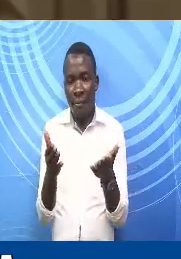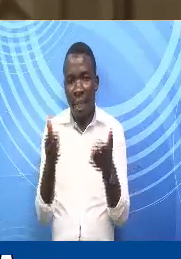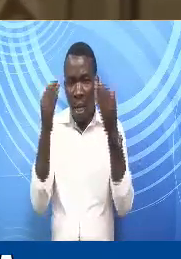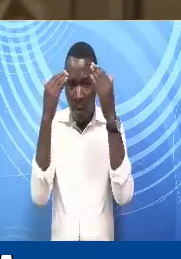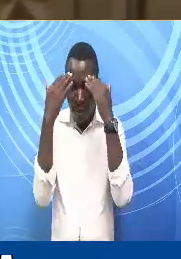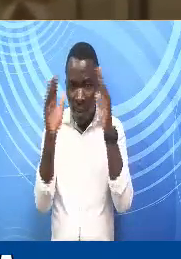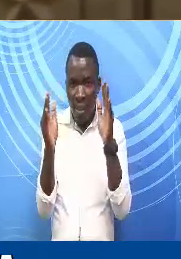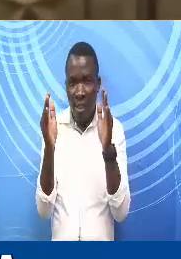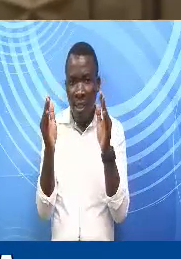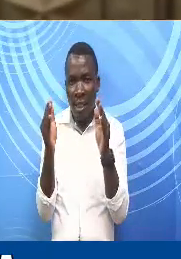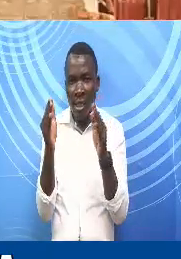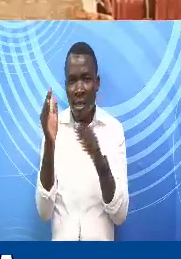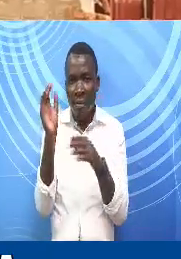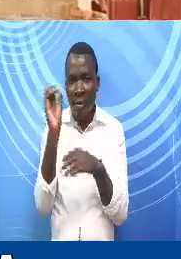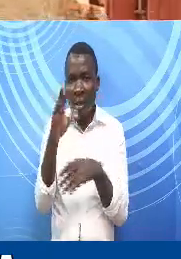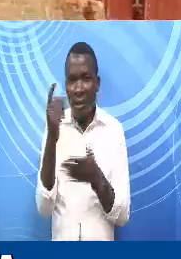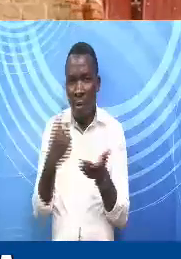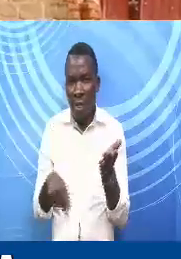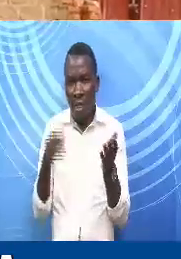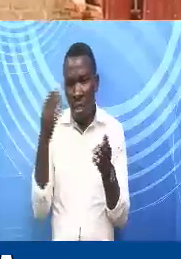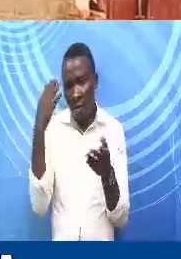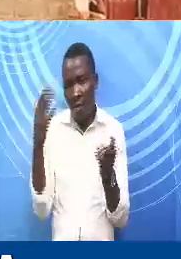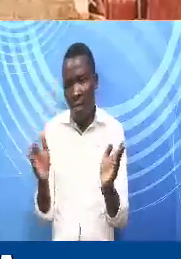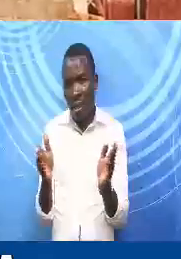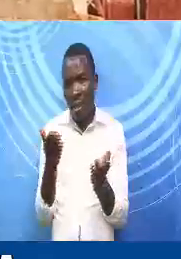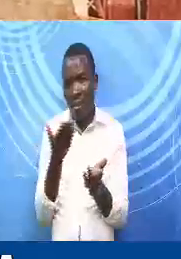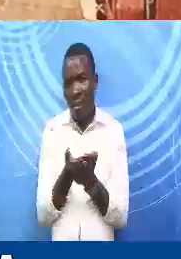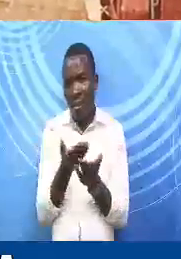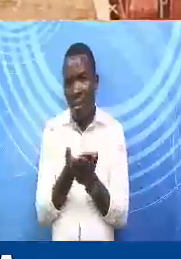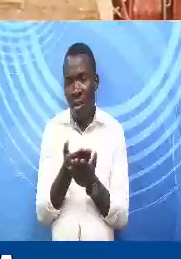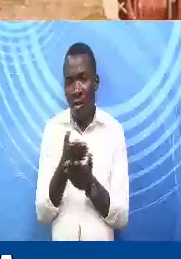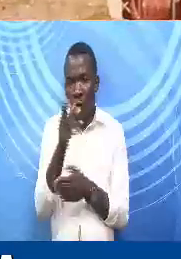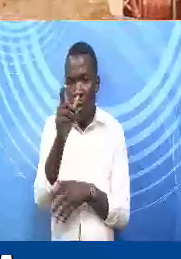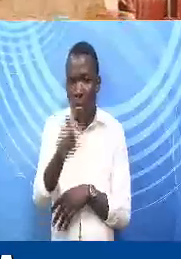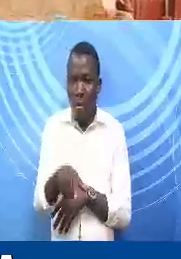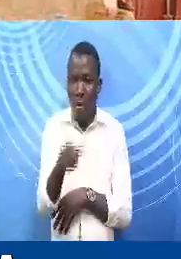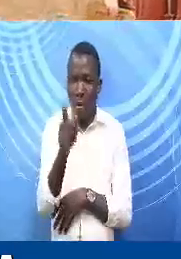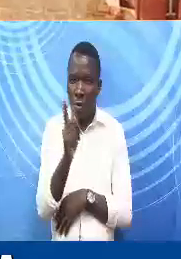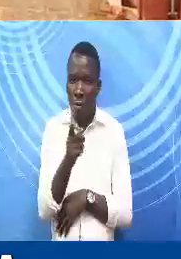sinze cyaje kubimutera nyine urasaba ko uyu muntu